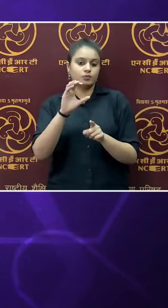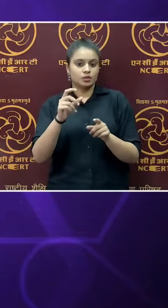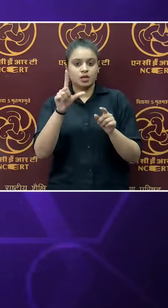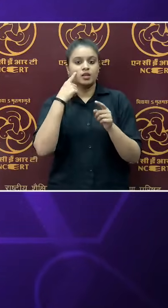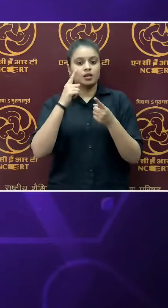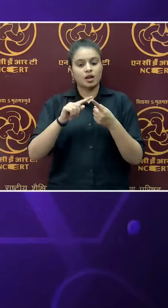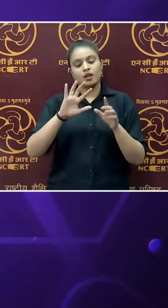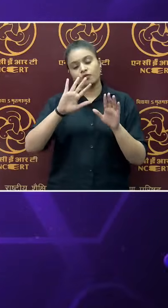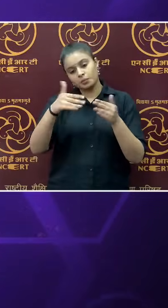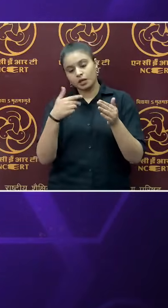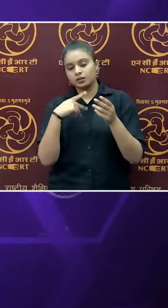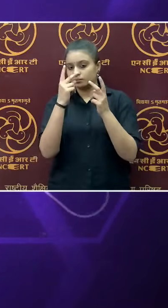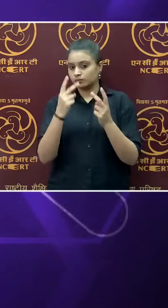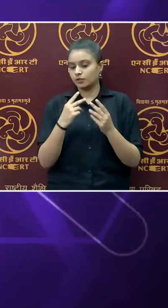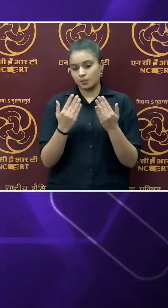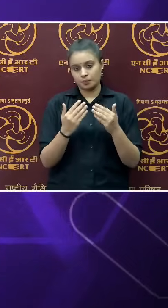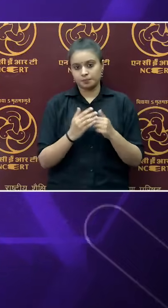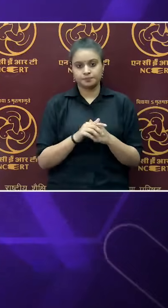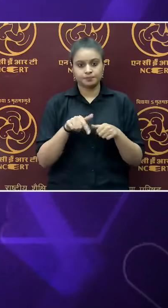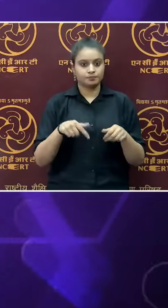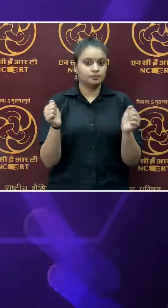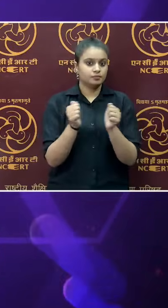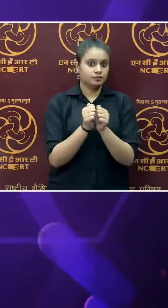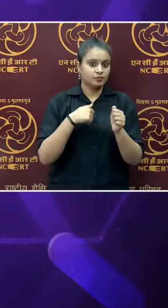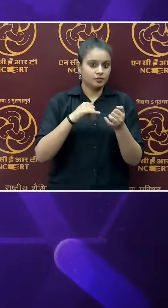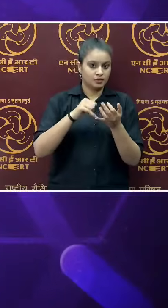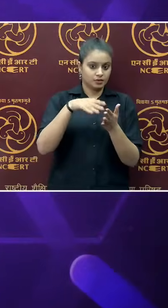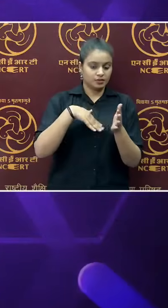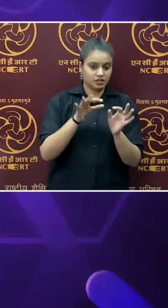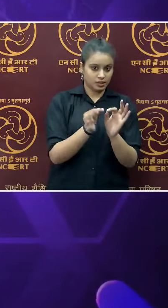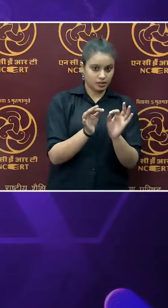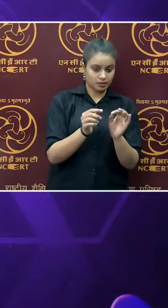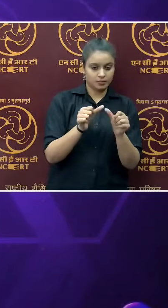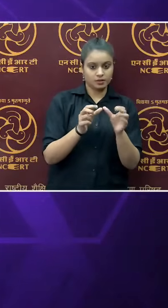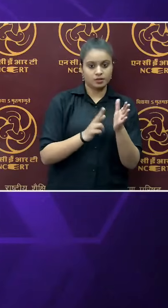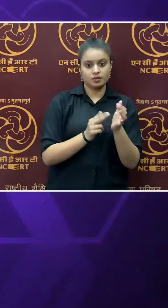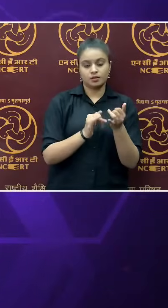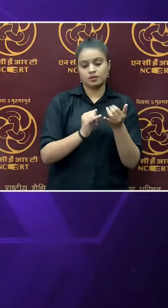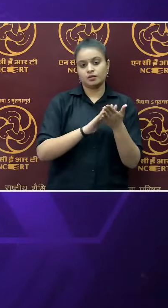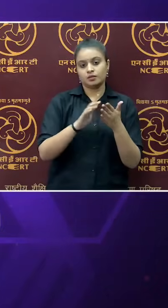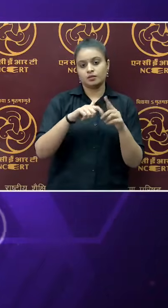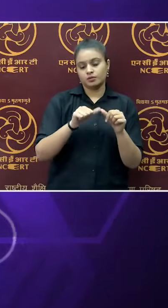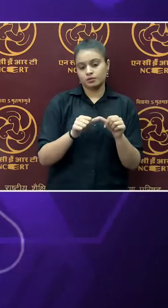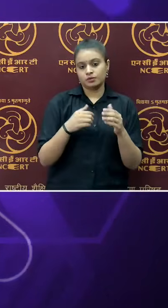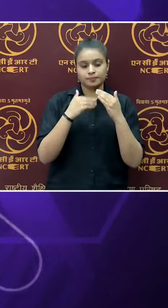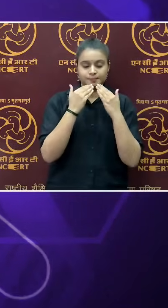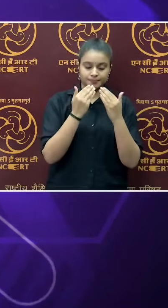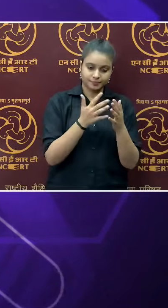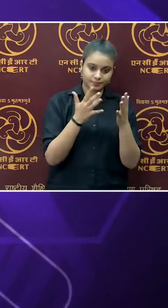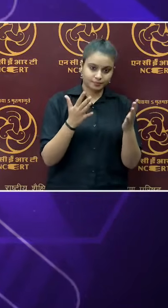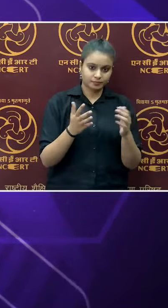लाइव और आफ्टर लाइव देख सकते हैं। हमारे साथ सत्र को इंटरप्रेट कर रही हैं अनुष्का, आपका बहुत बहुत